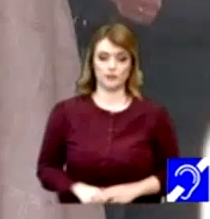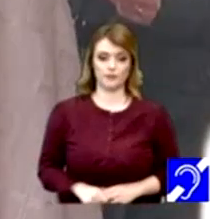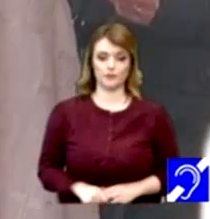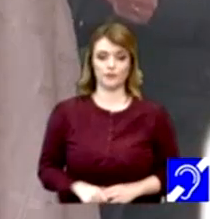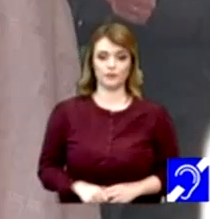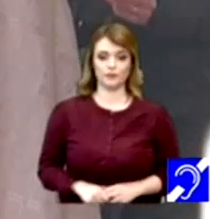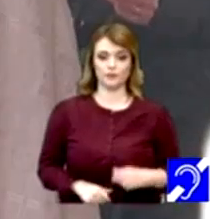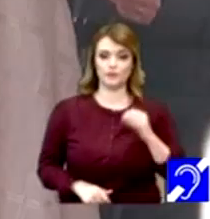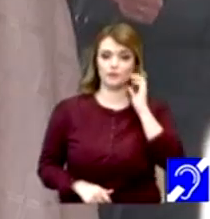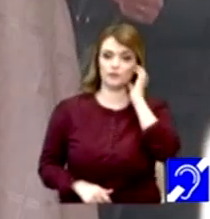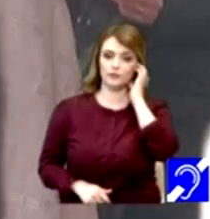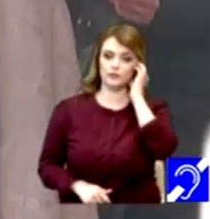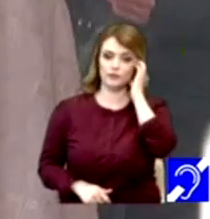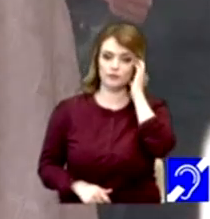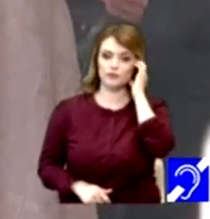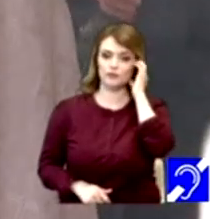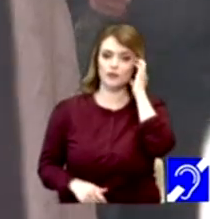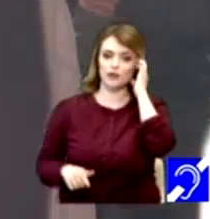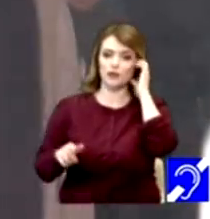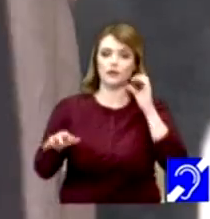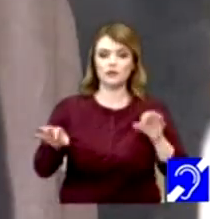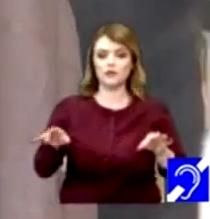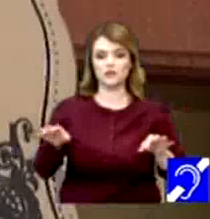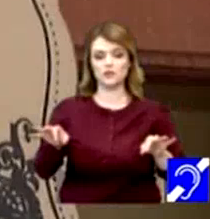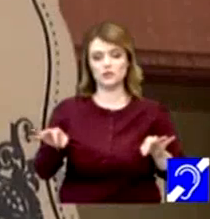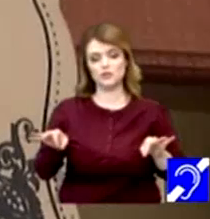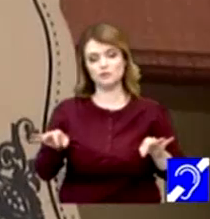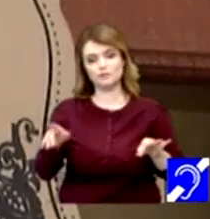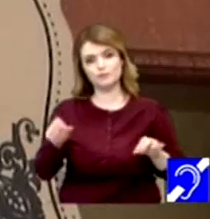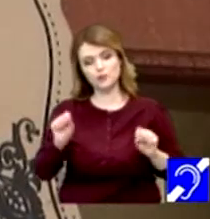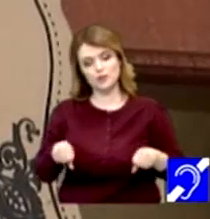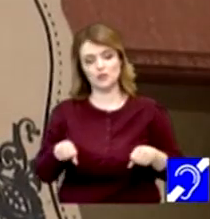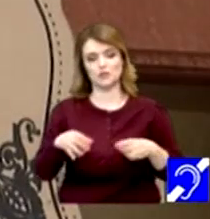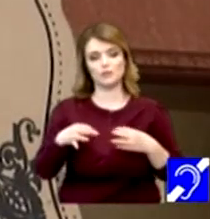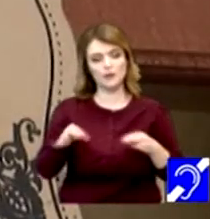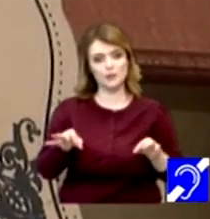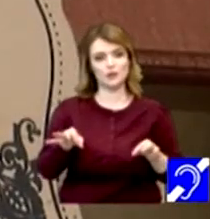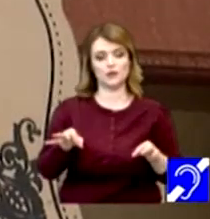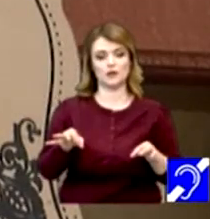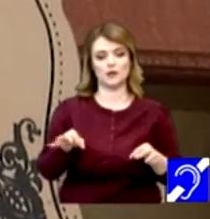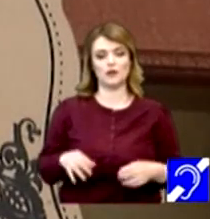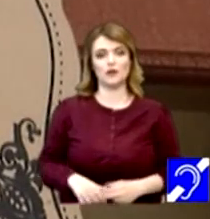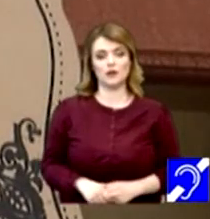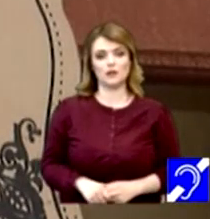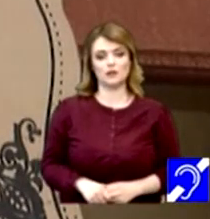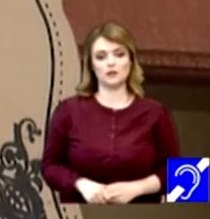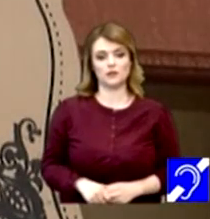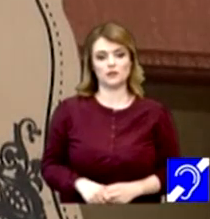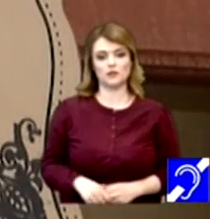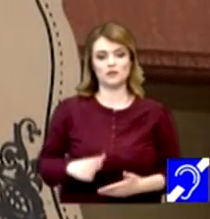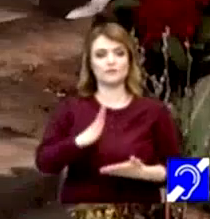Putea. Și își permitea la înălțimea lui să aibă